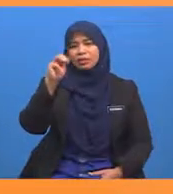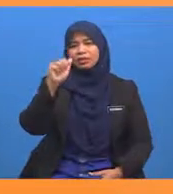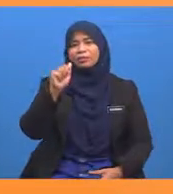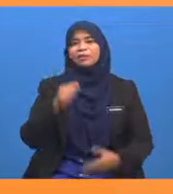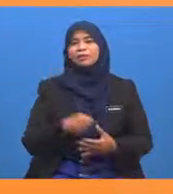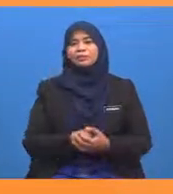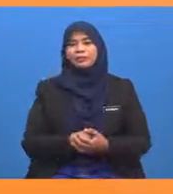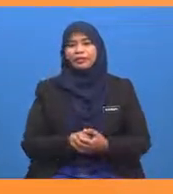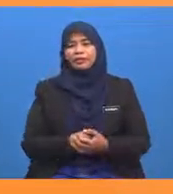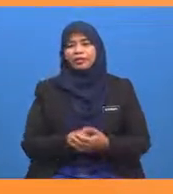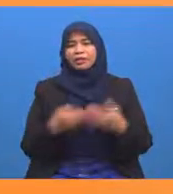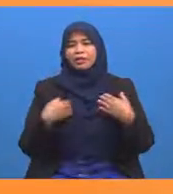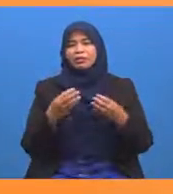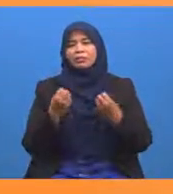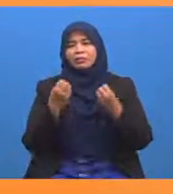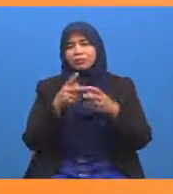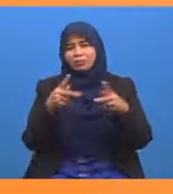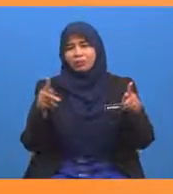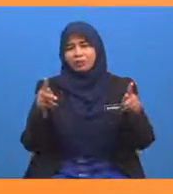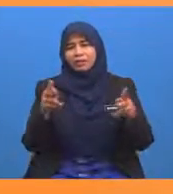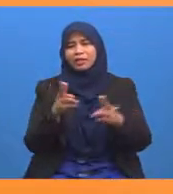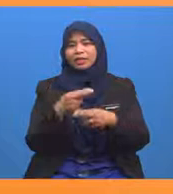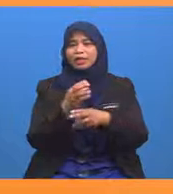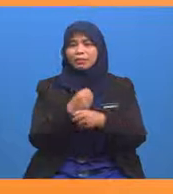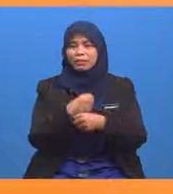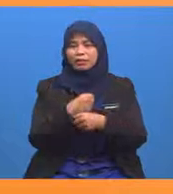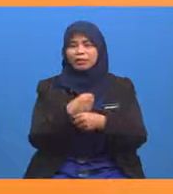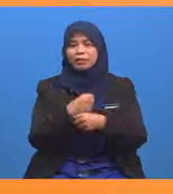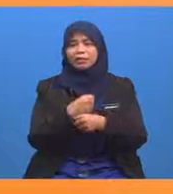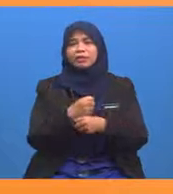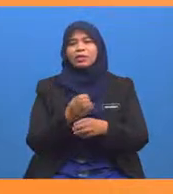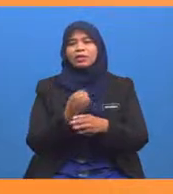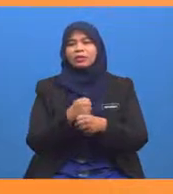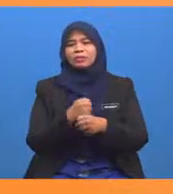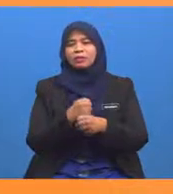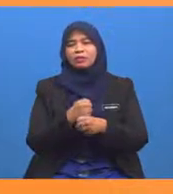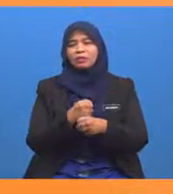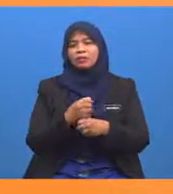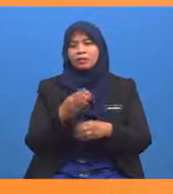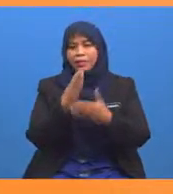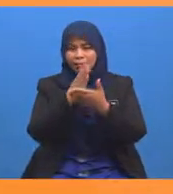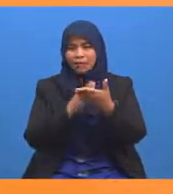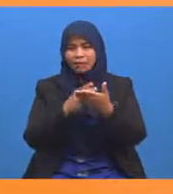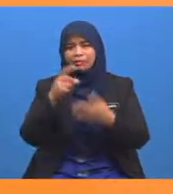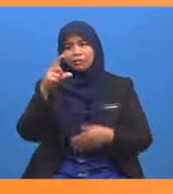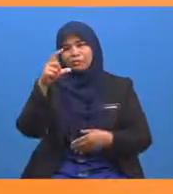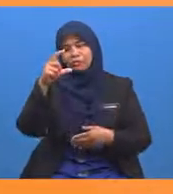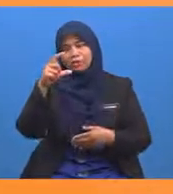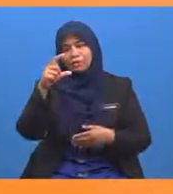reka bentuk kubah. Antaranya ialah bentuk separuh sfera,